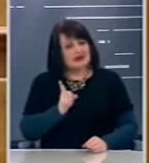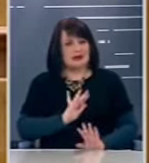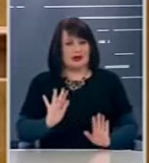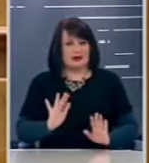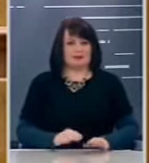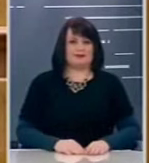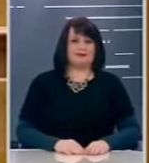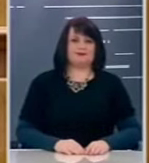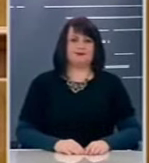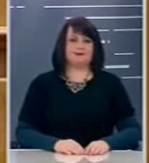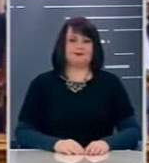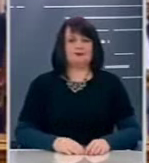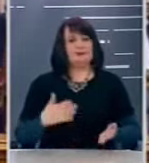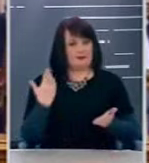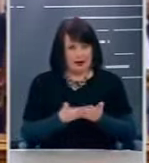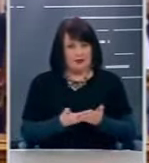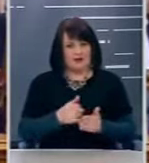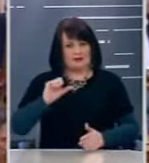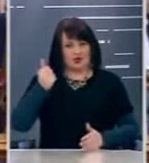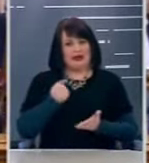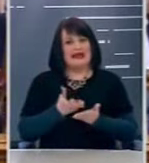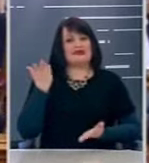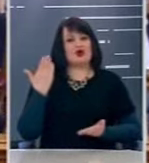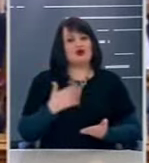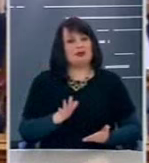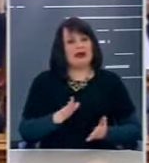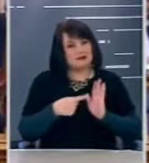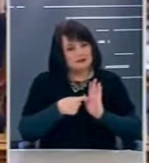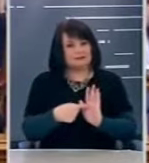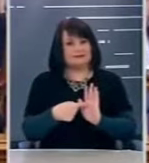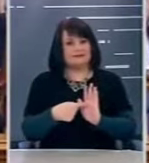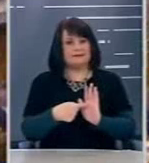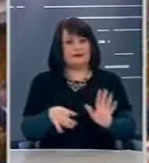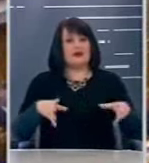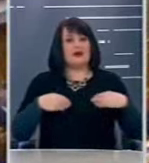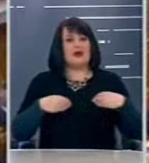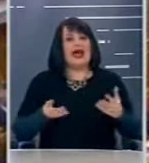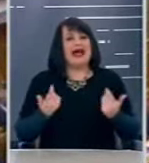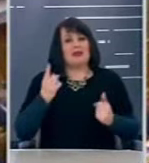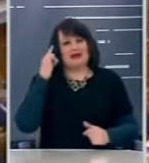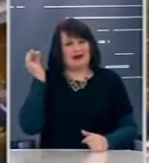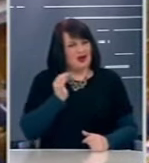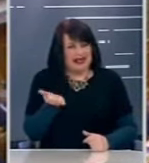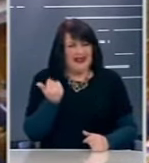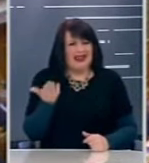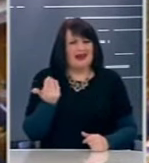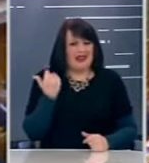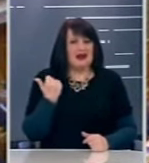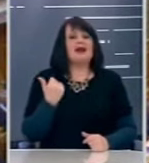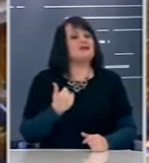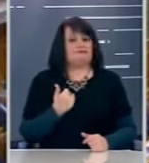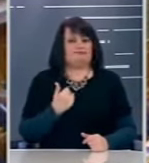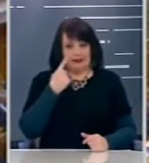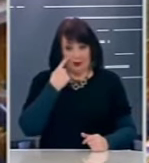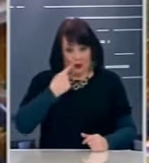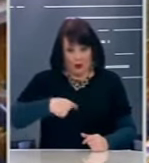Το αποδείξαμε στην πρώτη αξιολόγηση όταν δεν δεχθήκαμε τις παράλογες απαιτήσεις. Το αποδεικνύουμε και στην